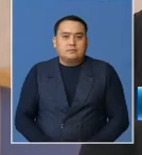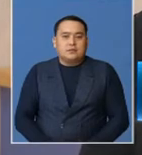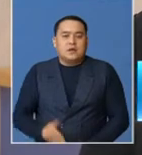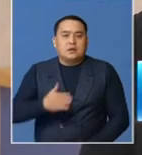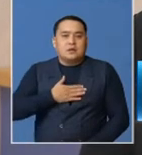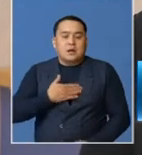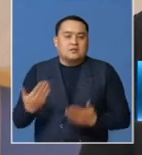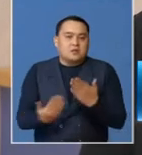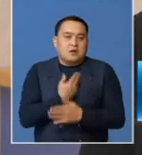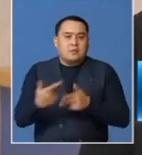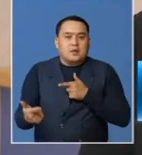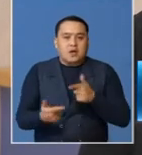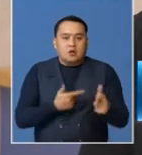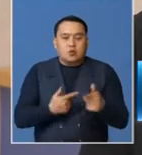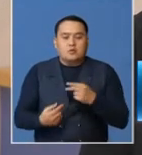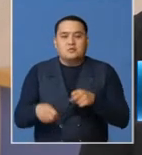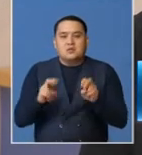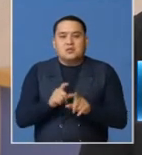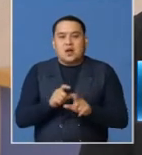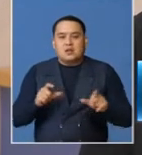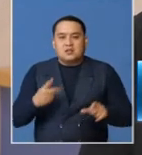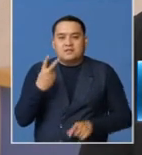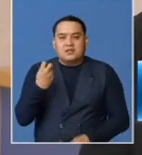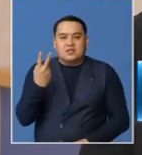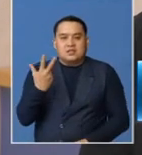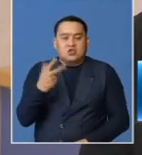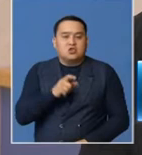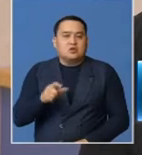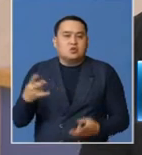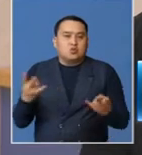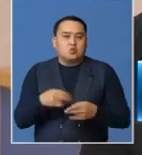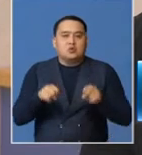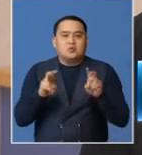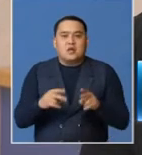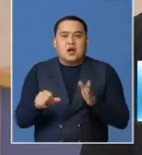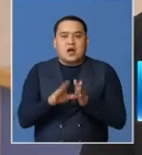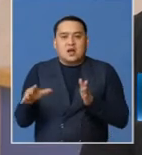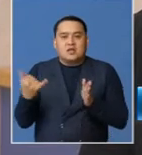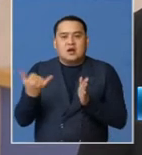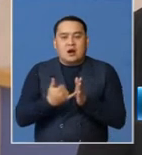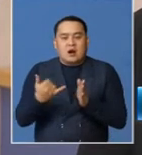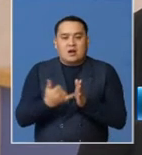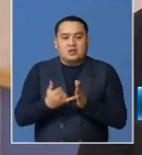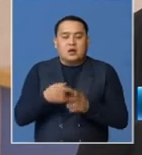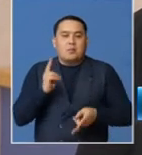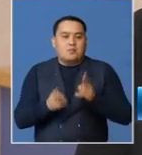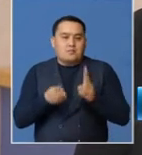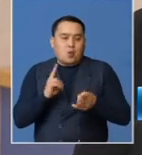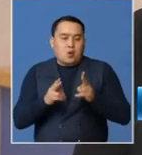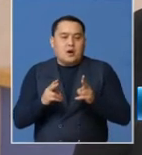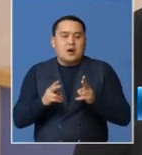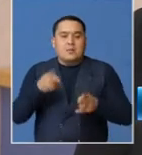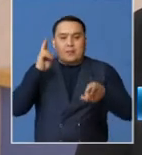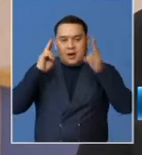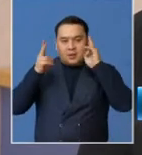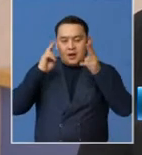Нами на переподготовку кадров направлены 203 человека на нужные специальности: электрогазосварщик, повар, электромонтер, парикмахер